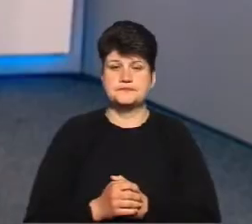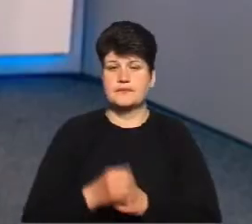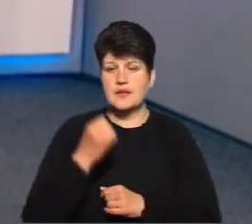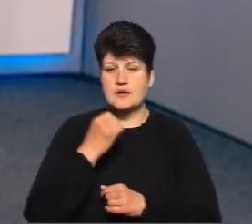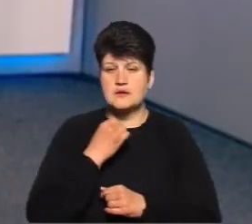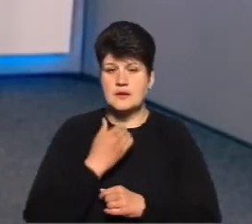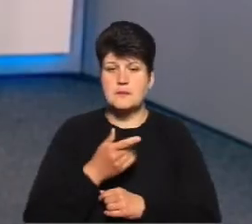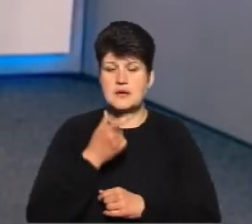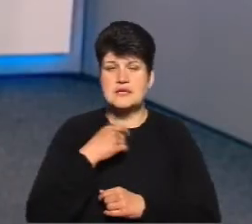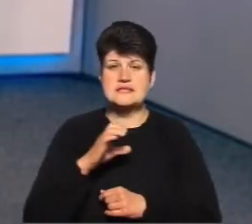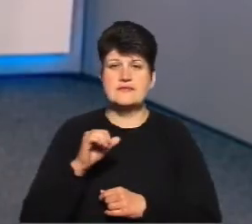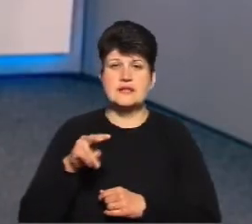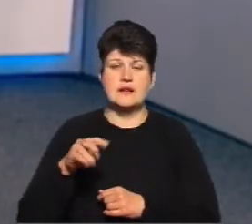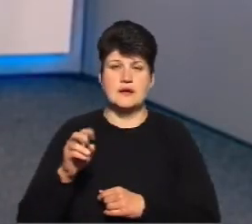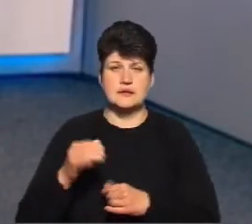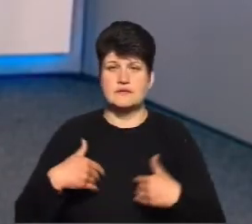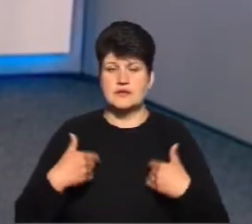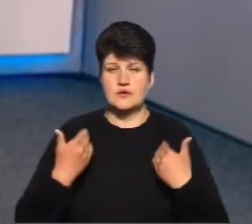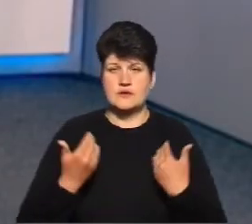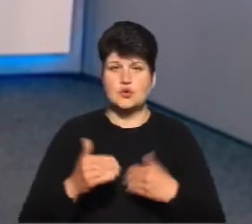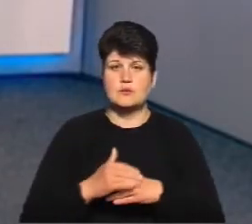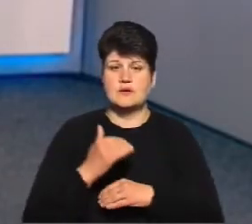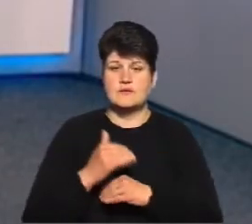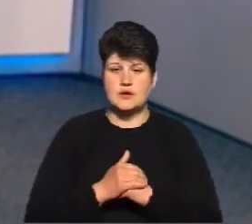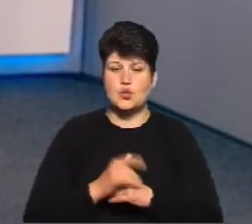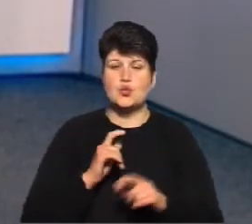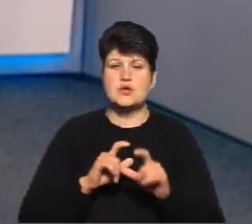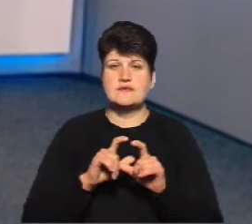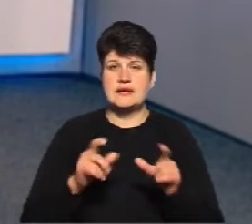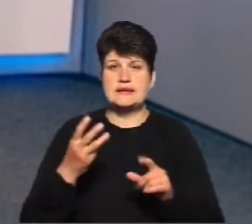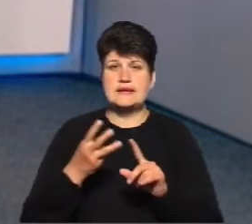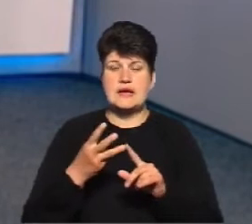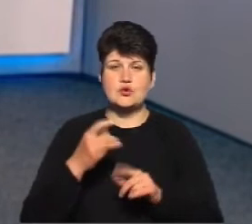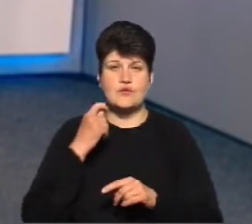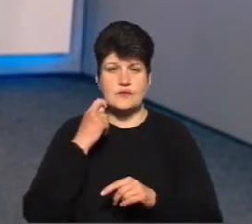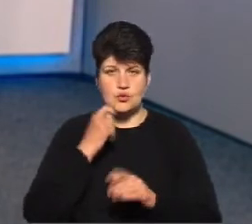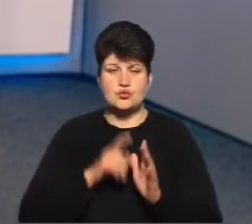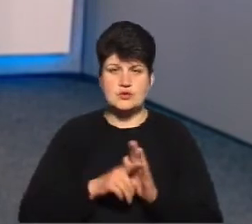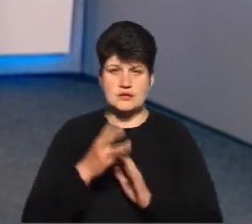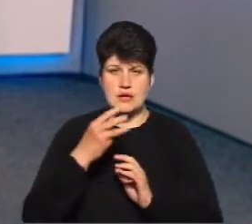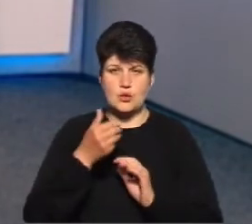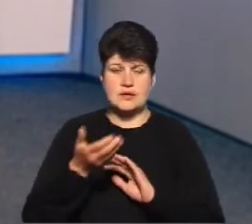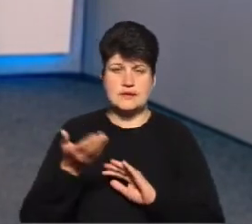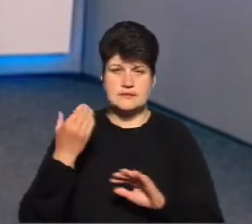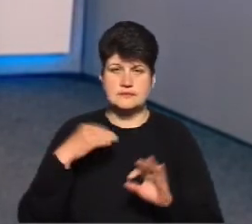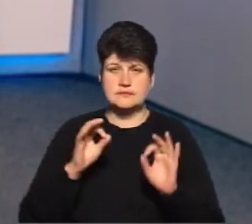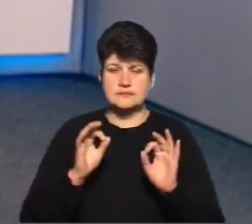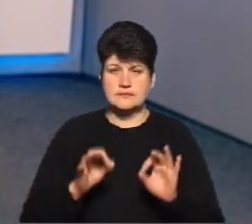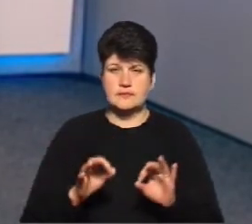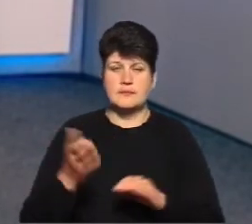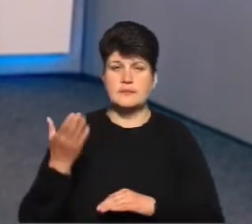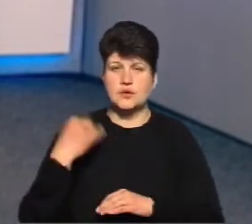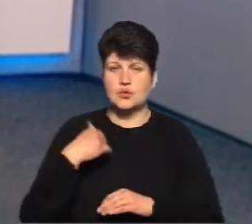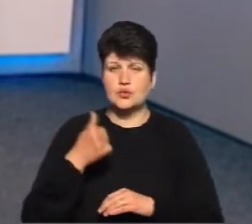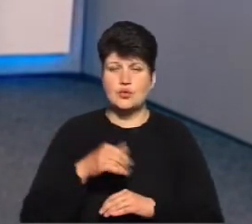пані Світлано, вітаю вас. Доброго вечора. Університет третього віку, запроваджений, якщо я не помиляюся, 3 роки тому, правильно? Так, правильно. Все. Минулого року він не